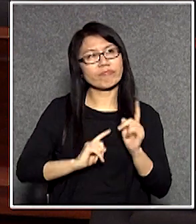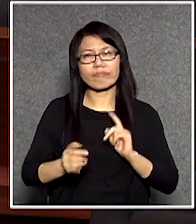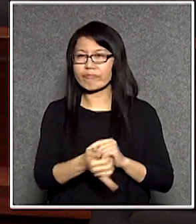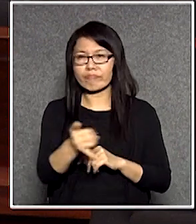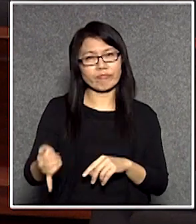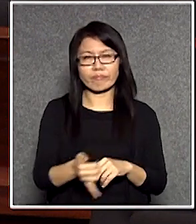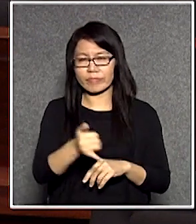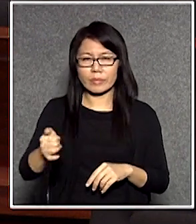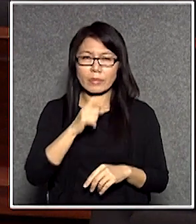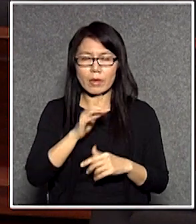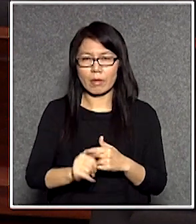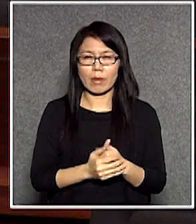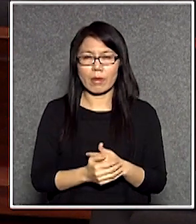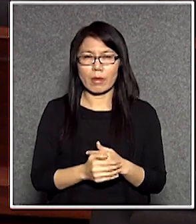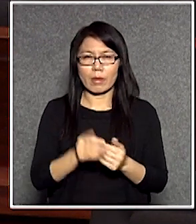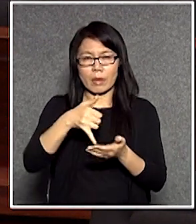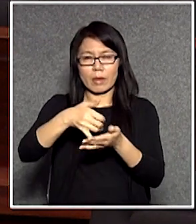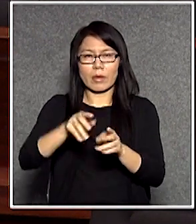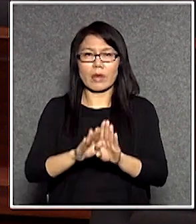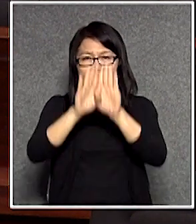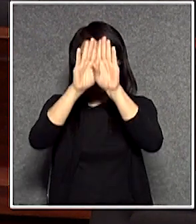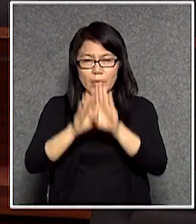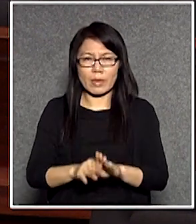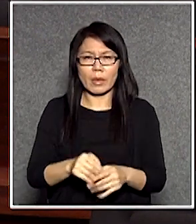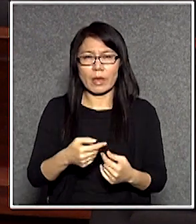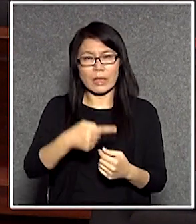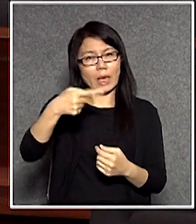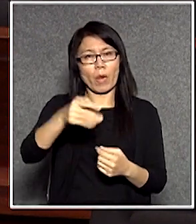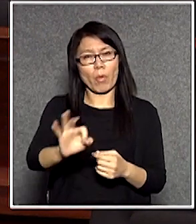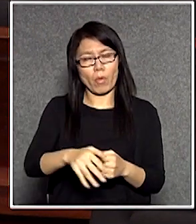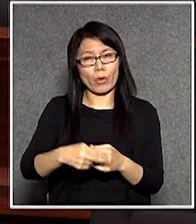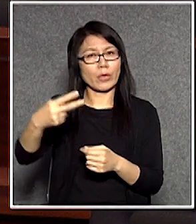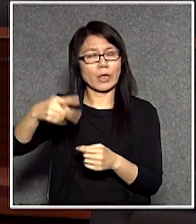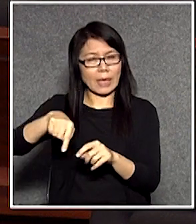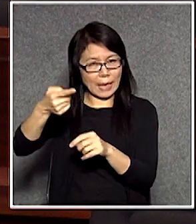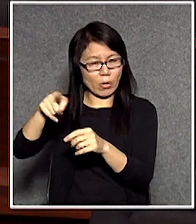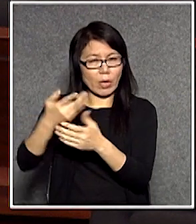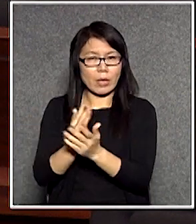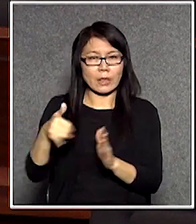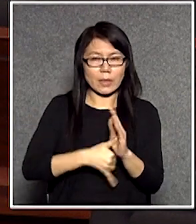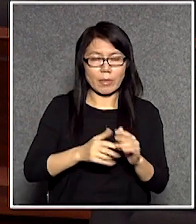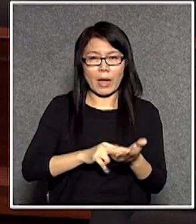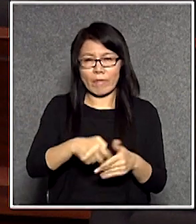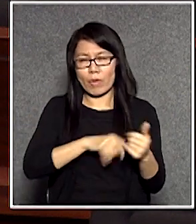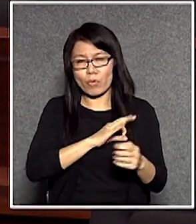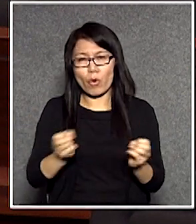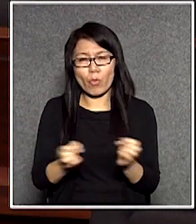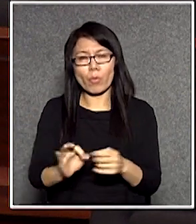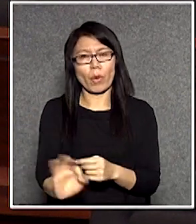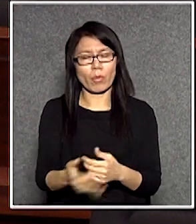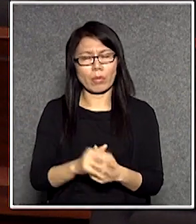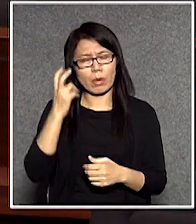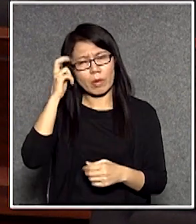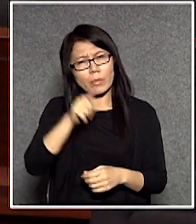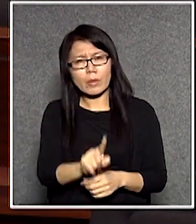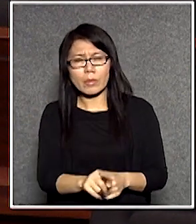蕩一樣，同一部電梯就走去第二層，從來不去一樓的，偏偏就不入議會。我不禁想，為什麼他